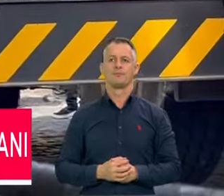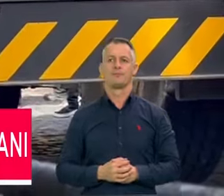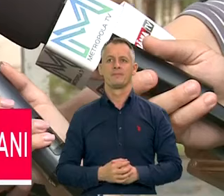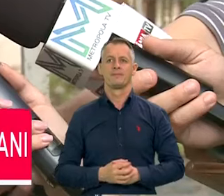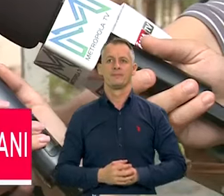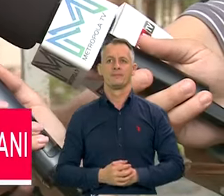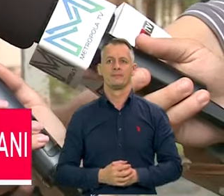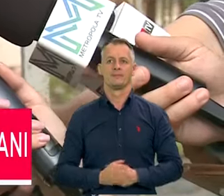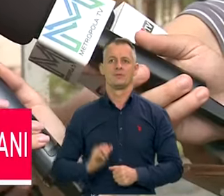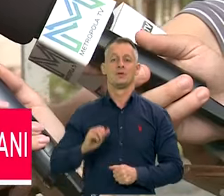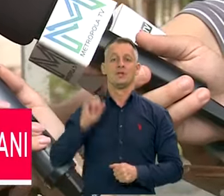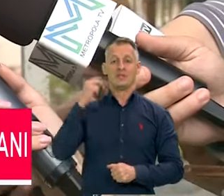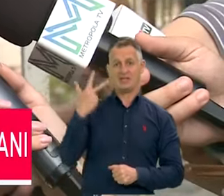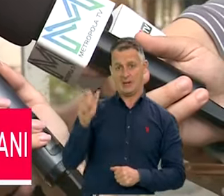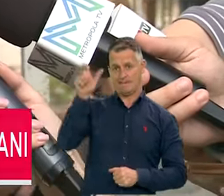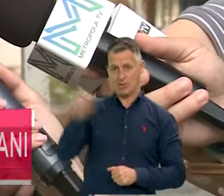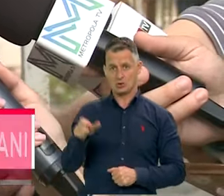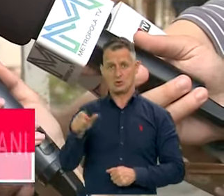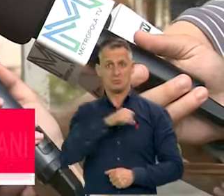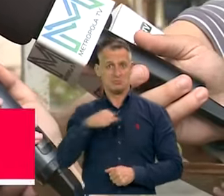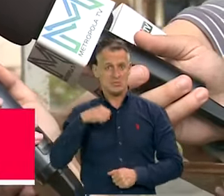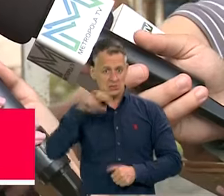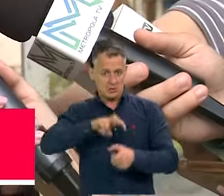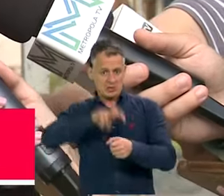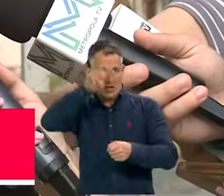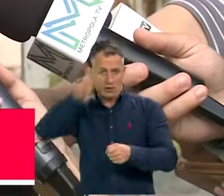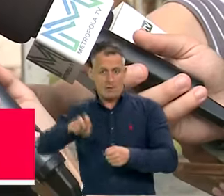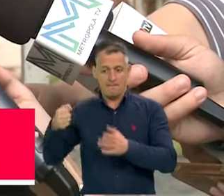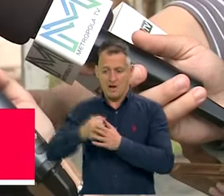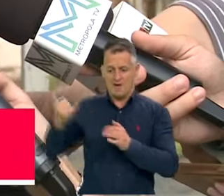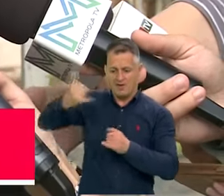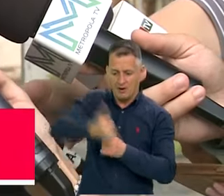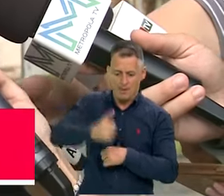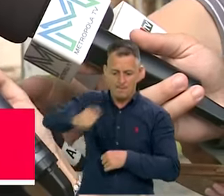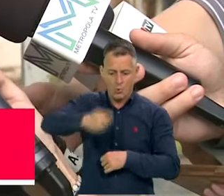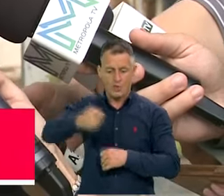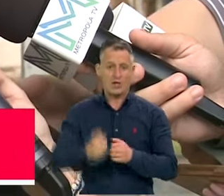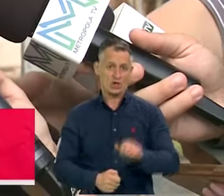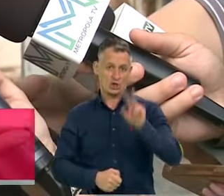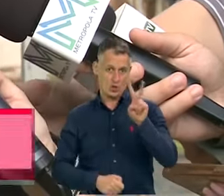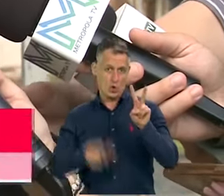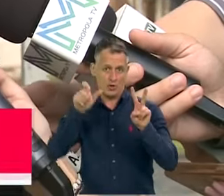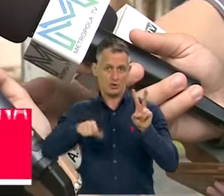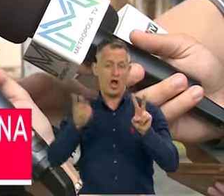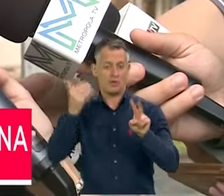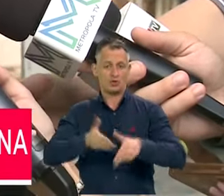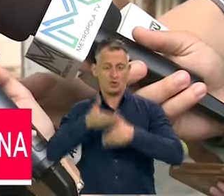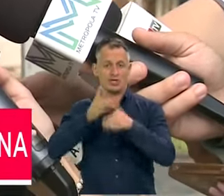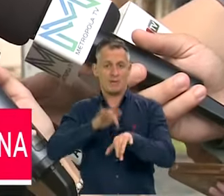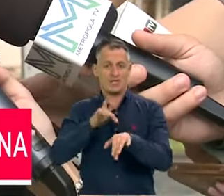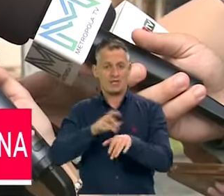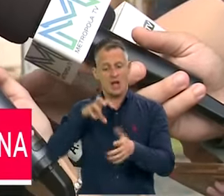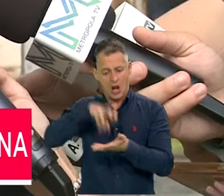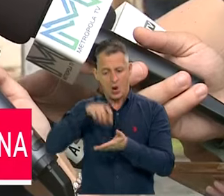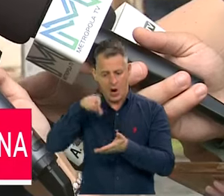cele trei persoane s au autoevacuat până la sosirea Pompierilor două dintre acestea au fost asistate medical la fața locului